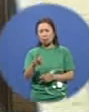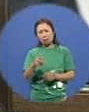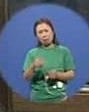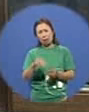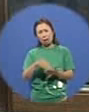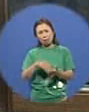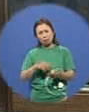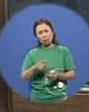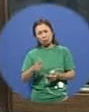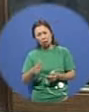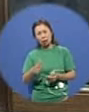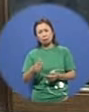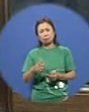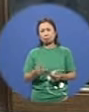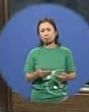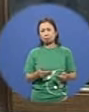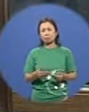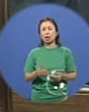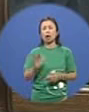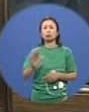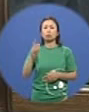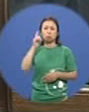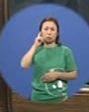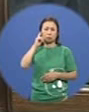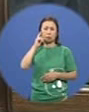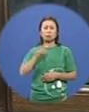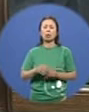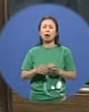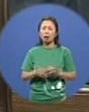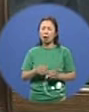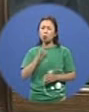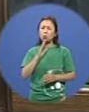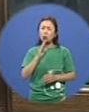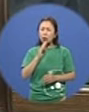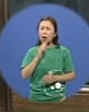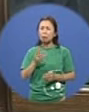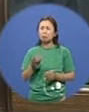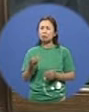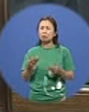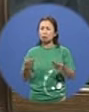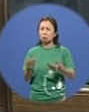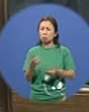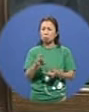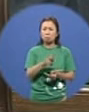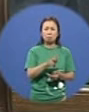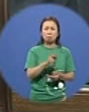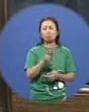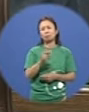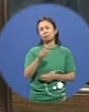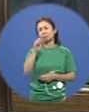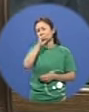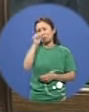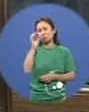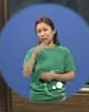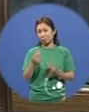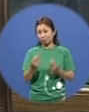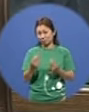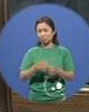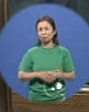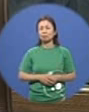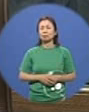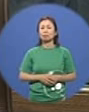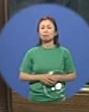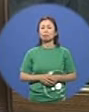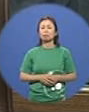思いますよねはいでまそういう点であんまりあの好ましくはないと思うんですねはいそれからあの本人にとってもま